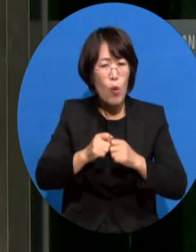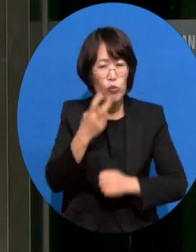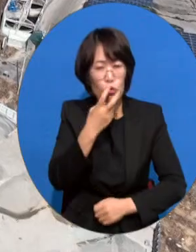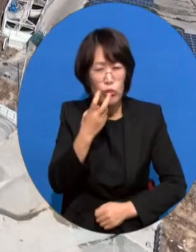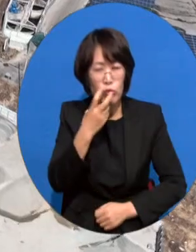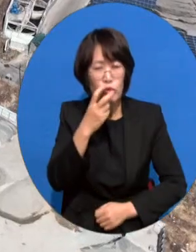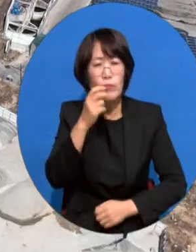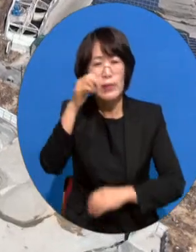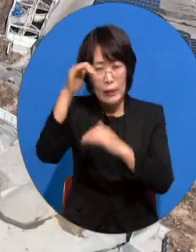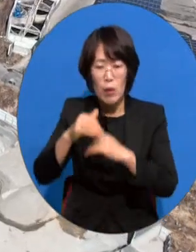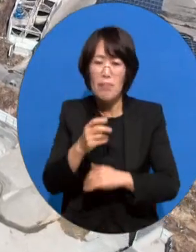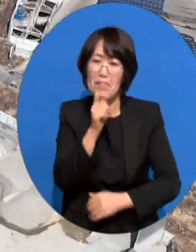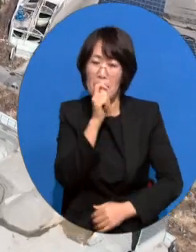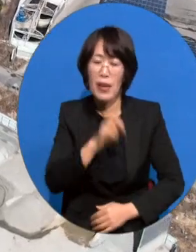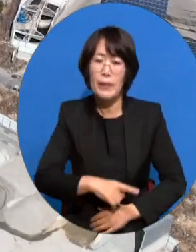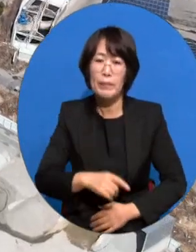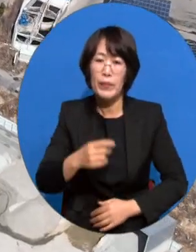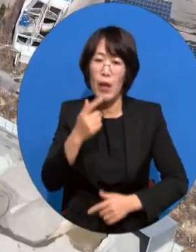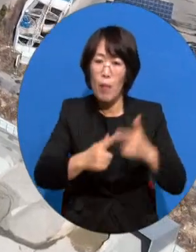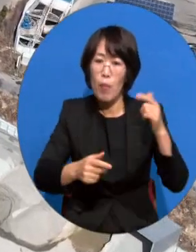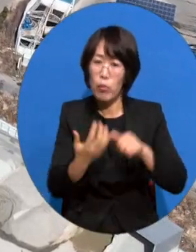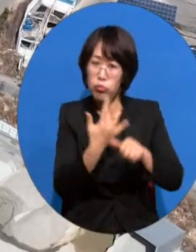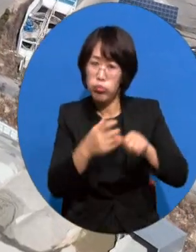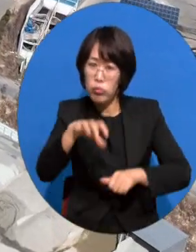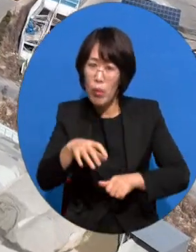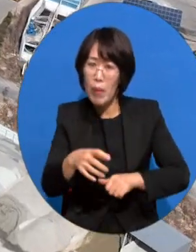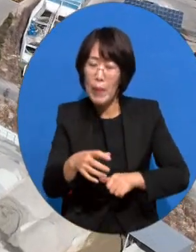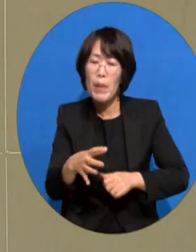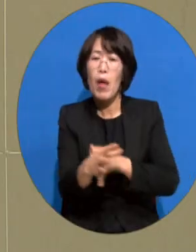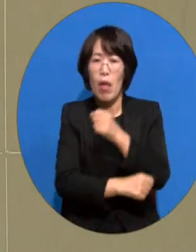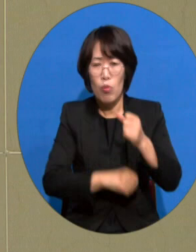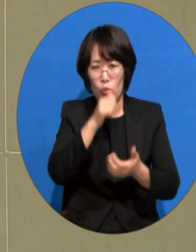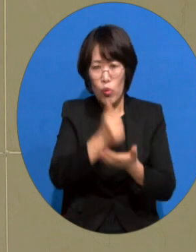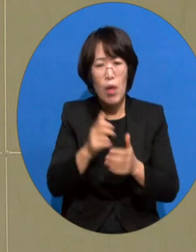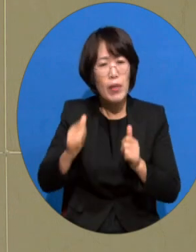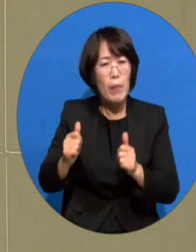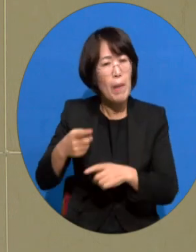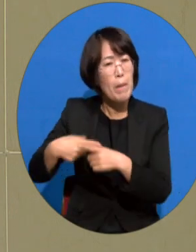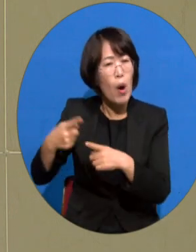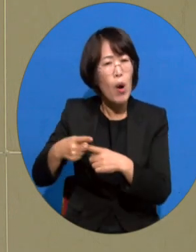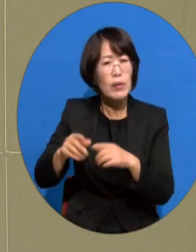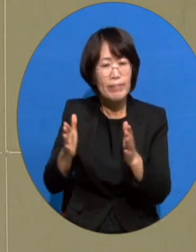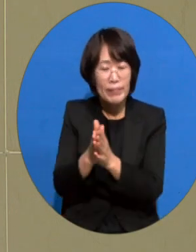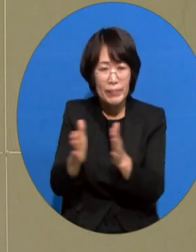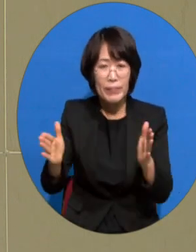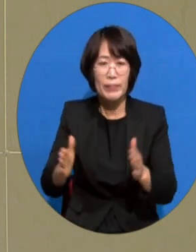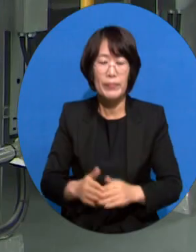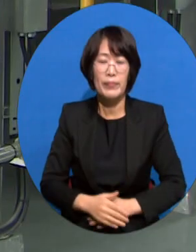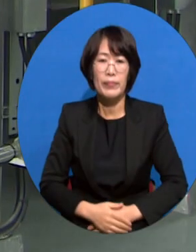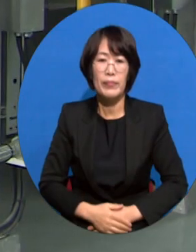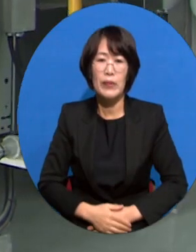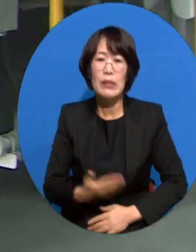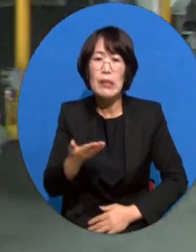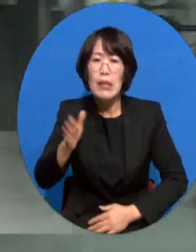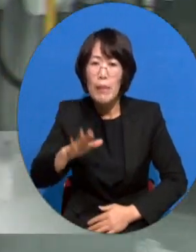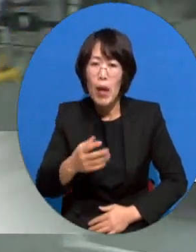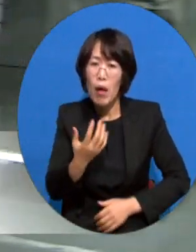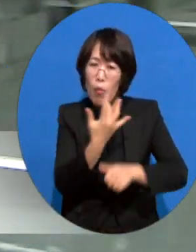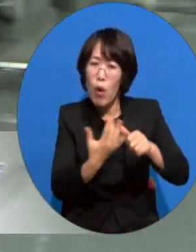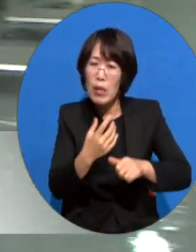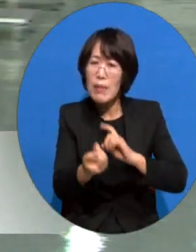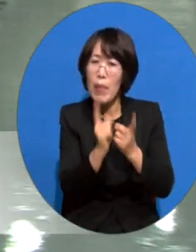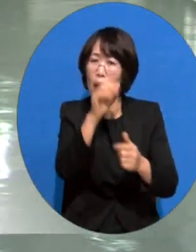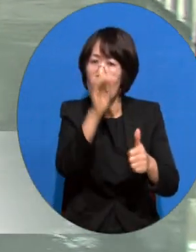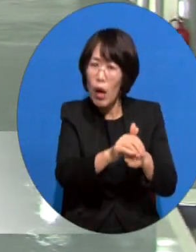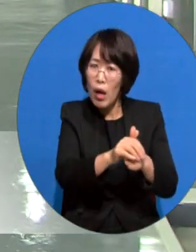아꼈습니다. 목포 화장장에서 불거진 횡령 혐의에 대한 재판부의 판단이 시작됐습니다. 하지만 화장장 위탁